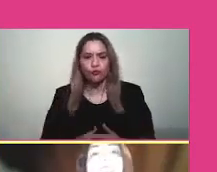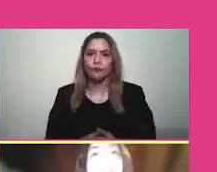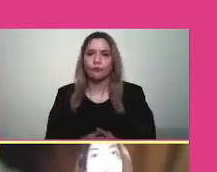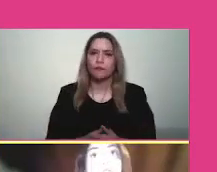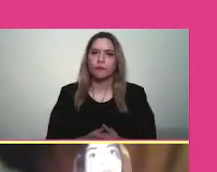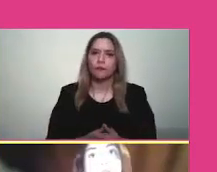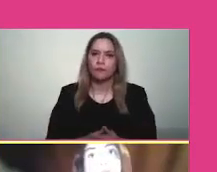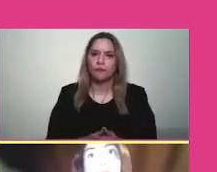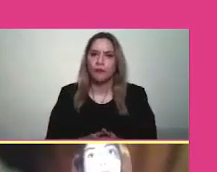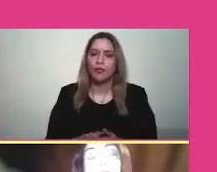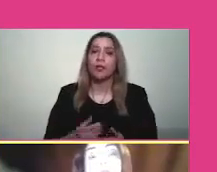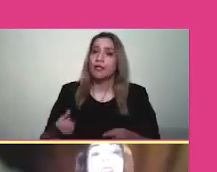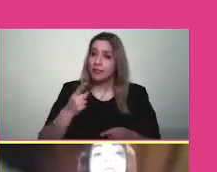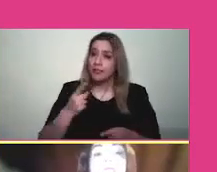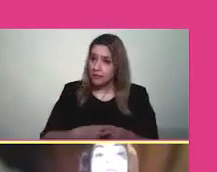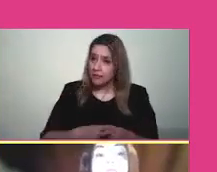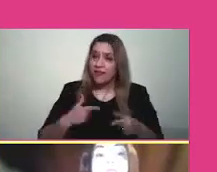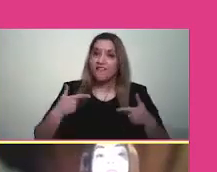και τα video games,